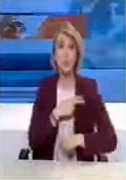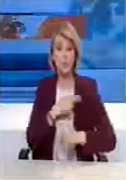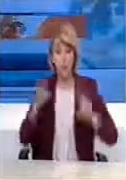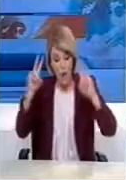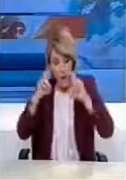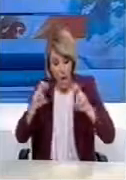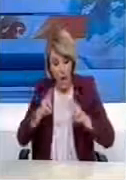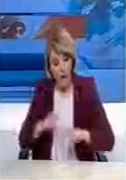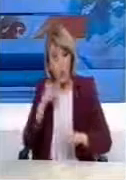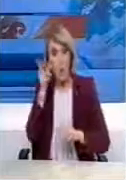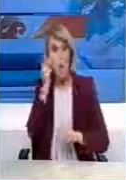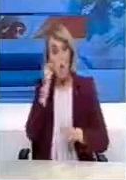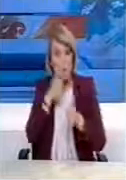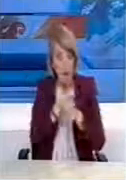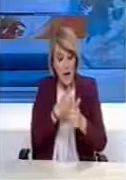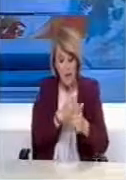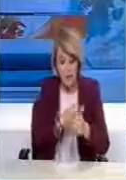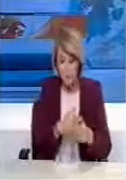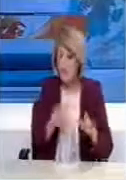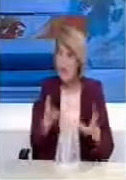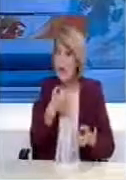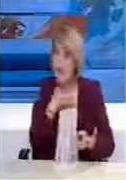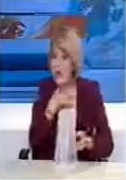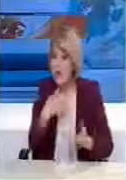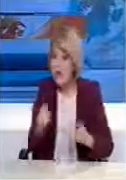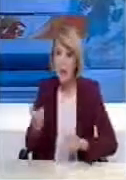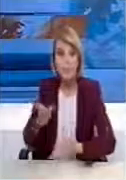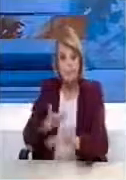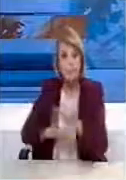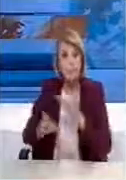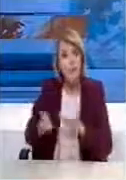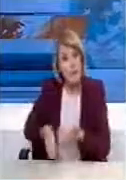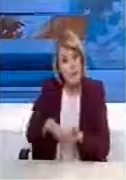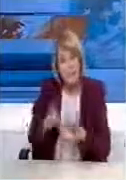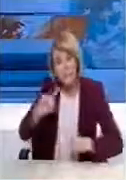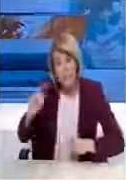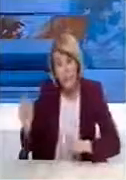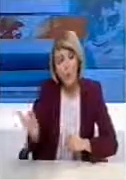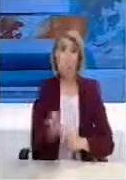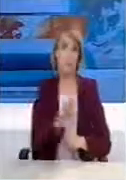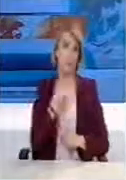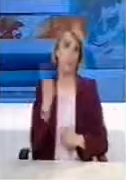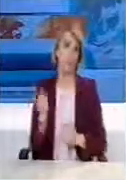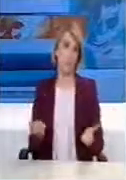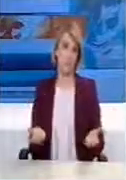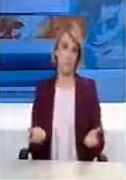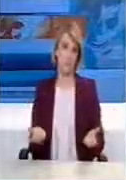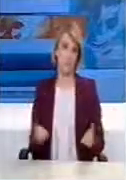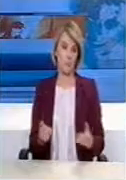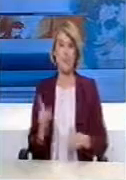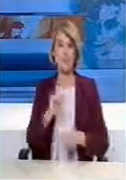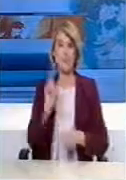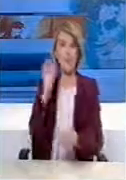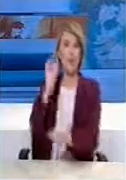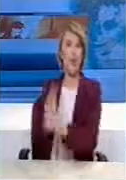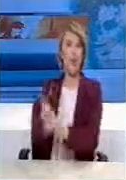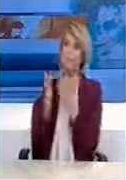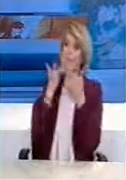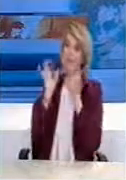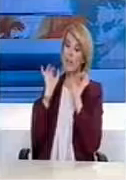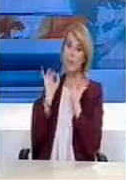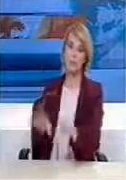απαιτείται, την παρακολούθηση της κατάστασης και την κάλυψη των βασικών αναγκών σε αυτές τις δύσκολες στιγμές. Οι συμπολίτες μας δεν θα μείνουν μόνοι τους να